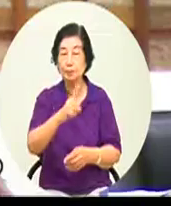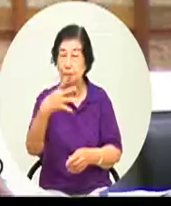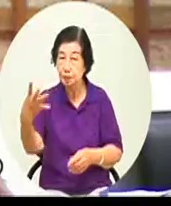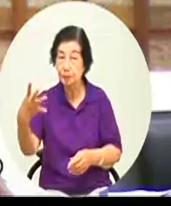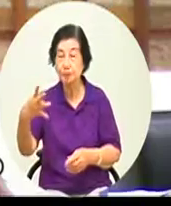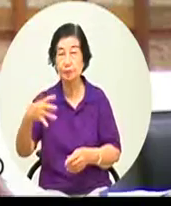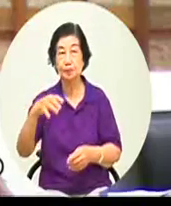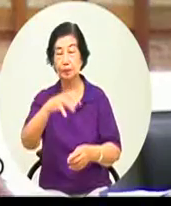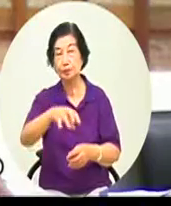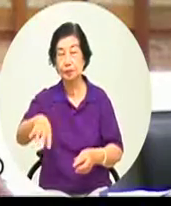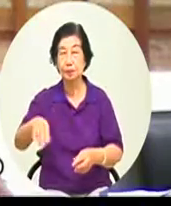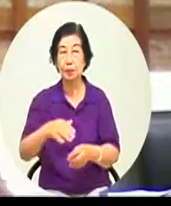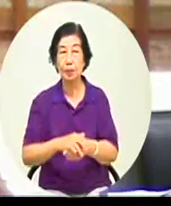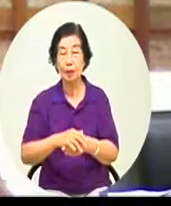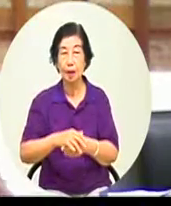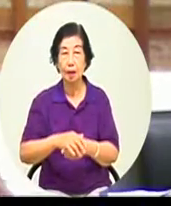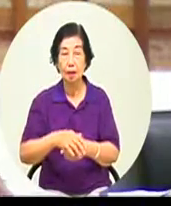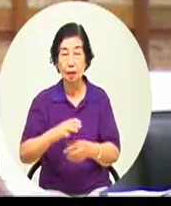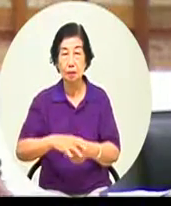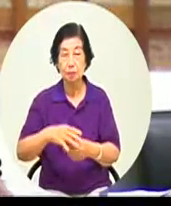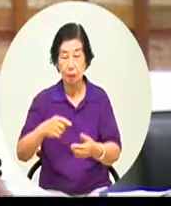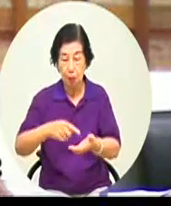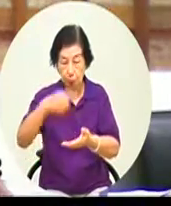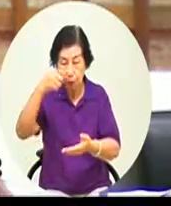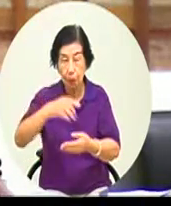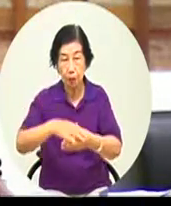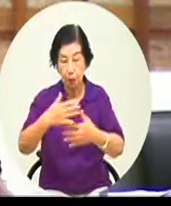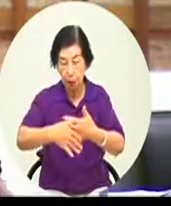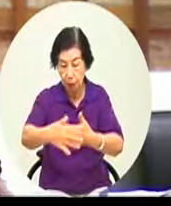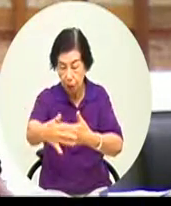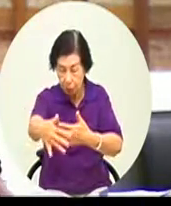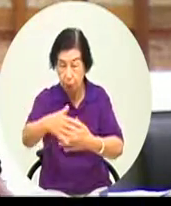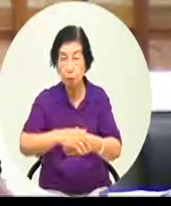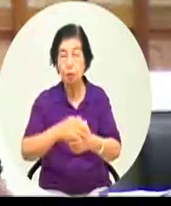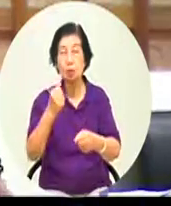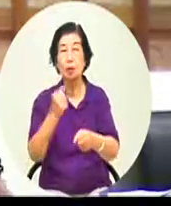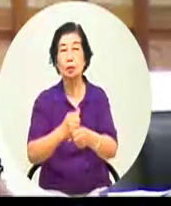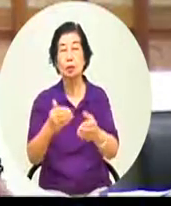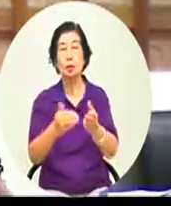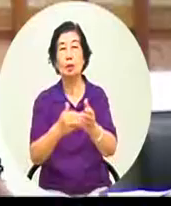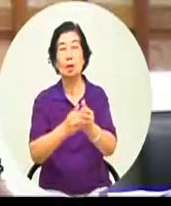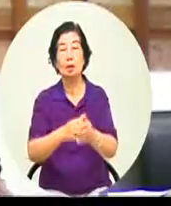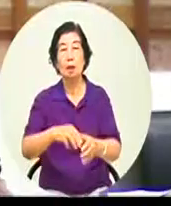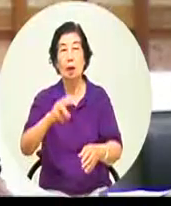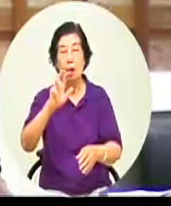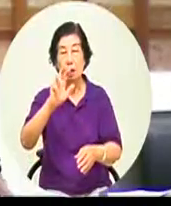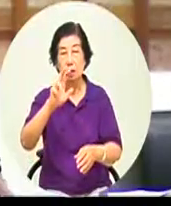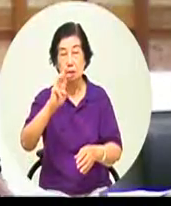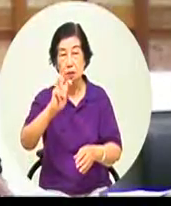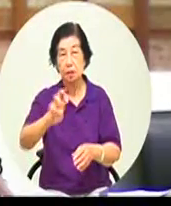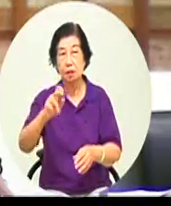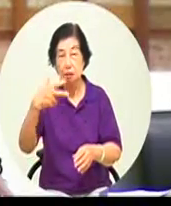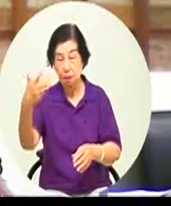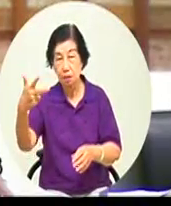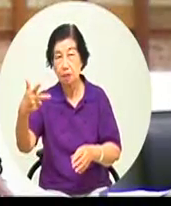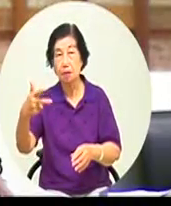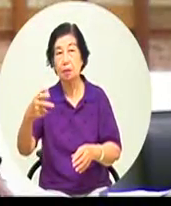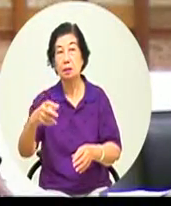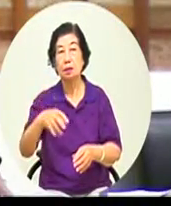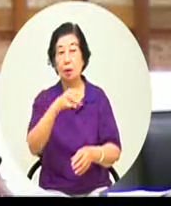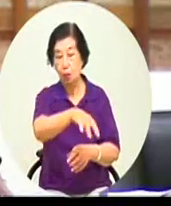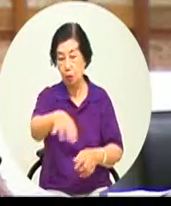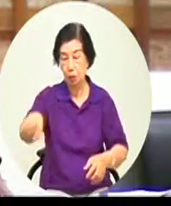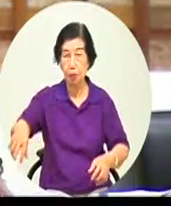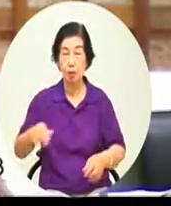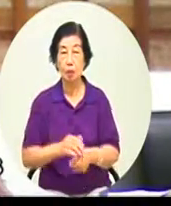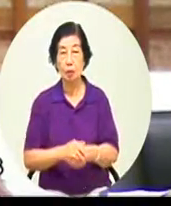是做完是多少？37站。 对， 那你这37站，你刚刚讲到14站是什么意思？ 我们有分